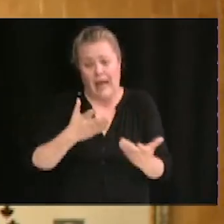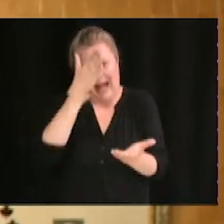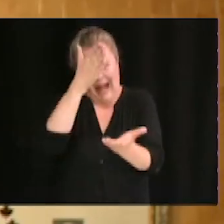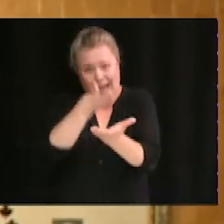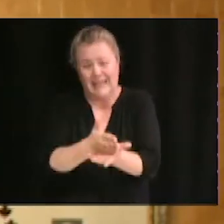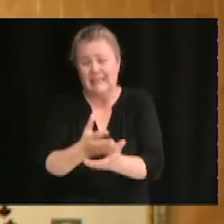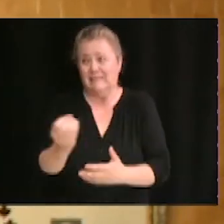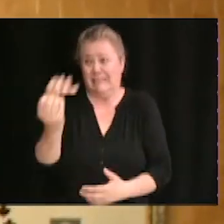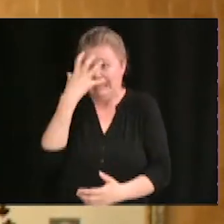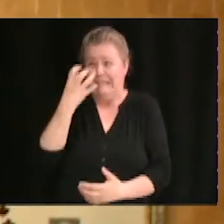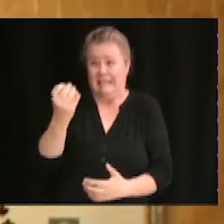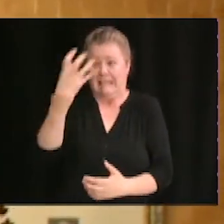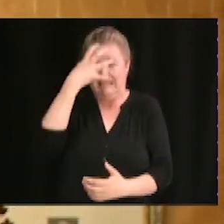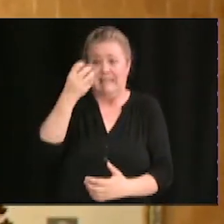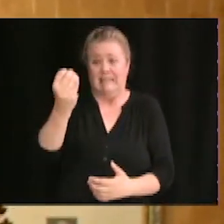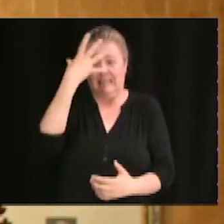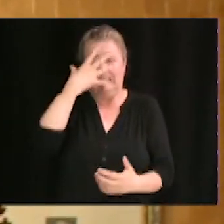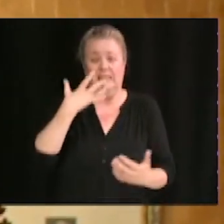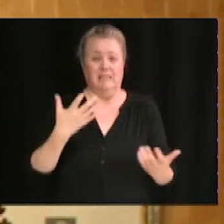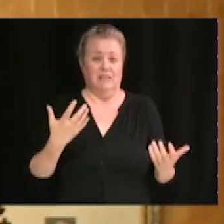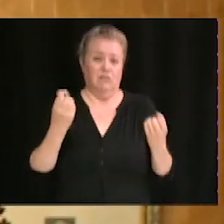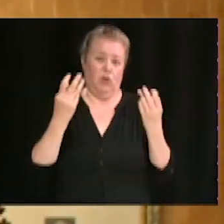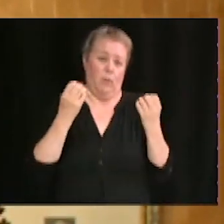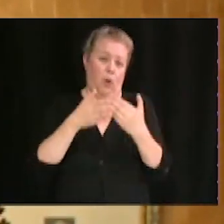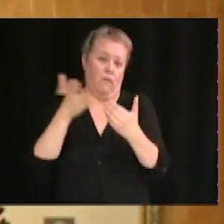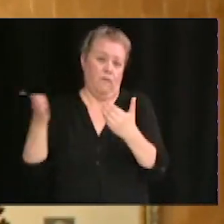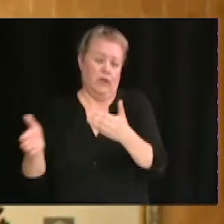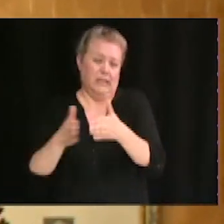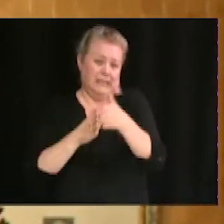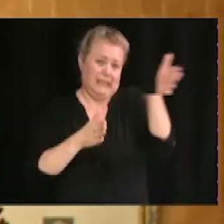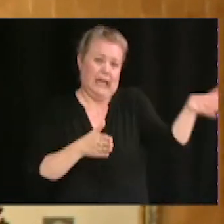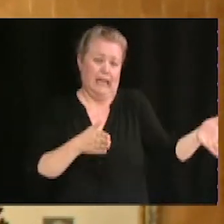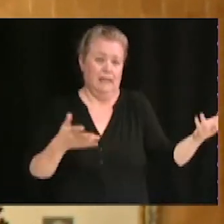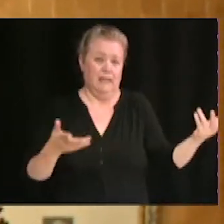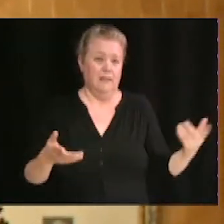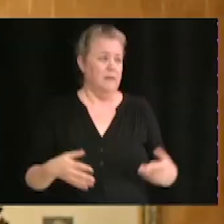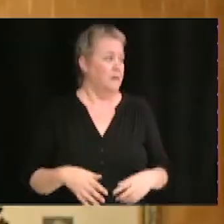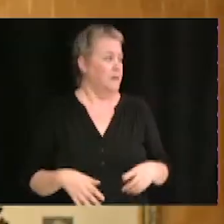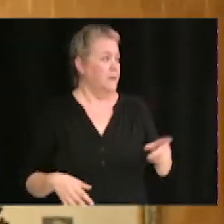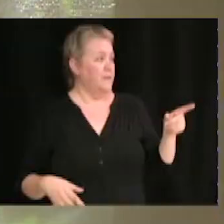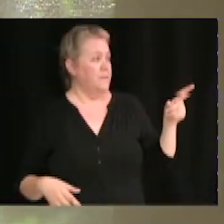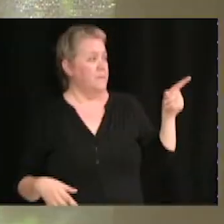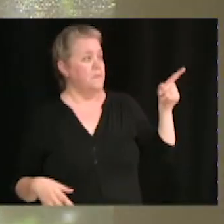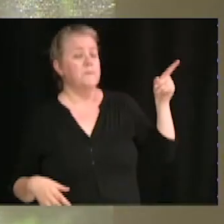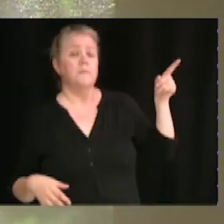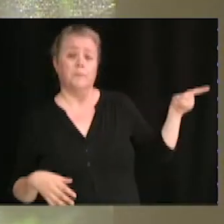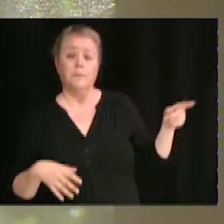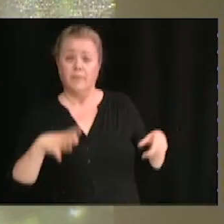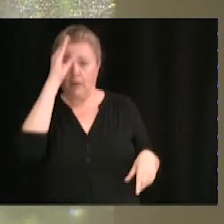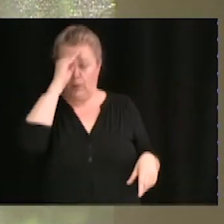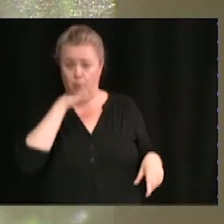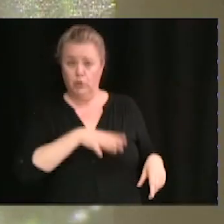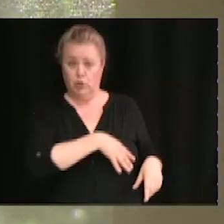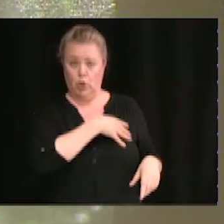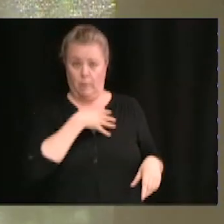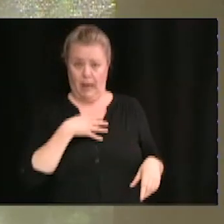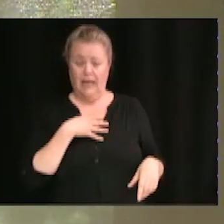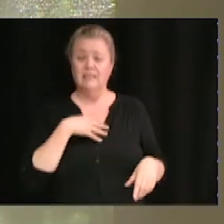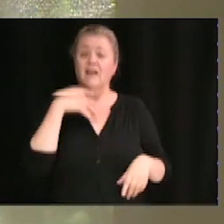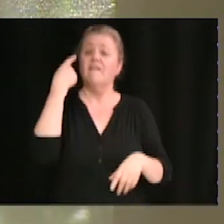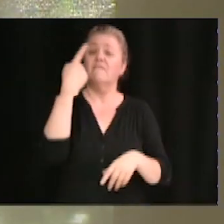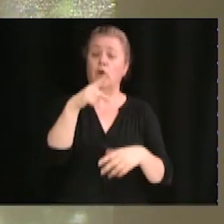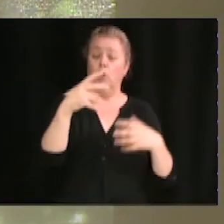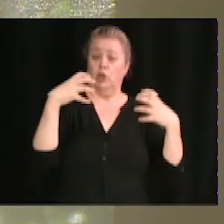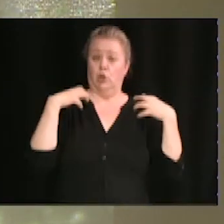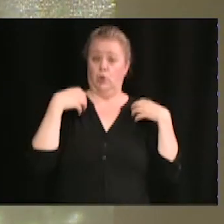de se faire agresser. Il semble qu n pas un voisin qui a le droit d'éclairer chez l'autre voisin comme ça. J'ai été sensibilisé par la situation par votre conseiller municipal,